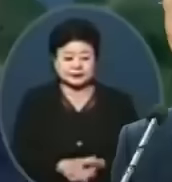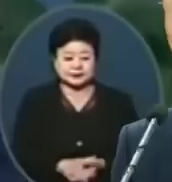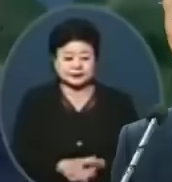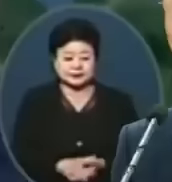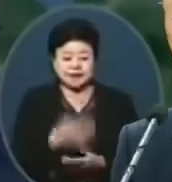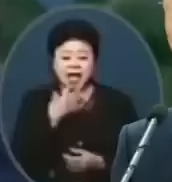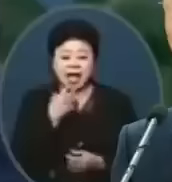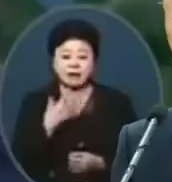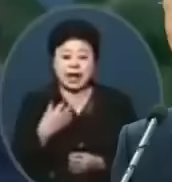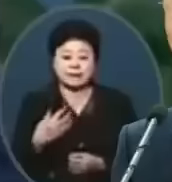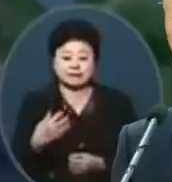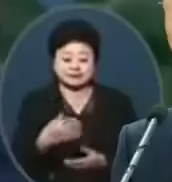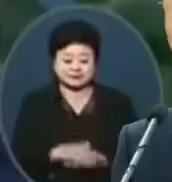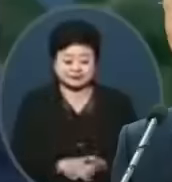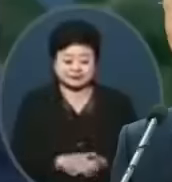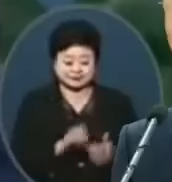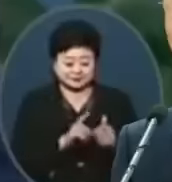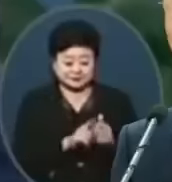아브라함이